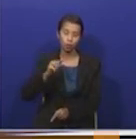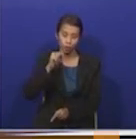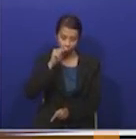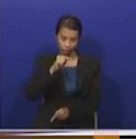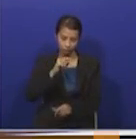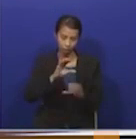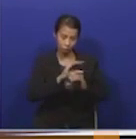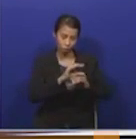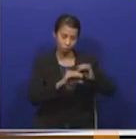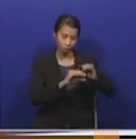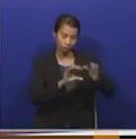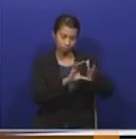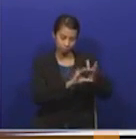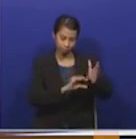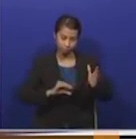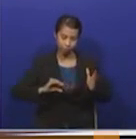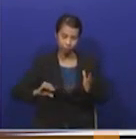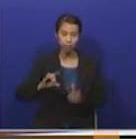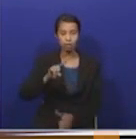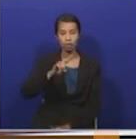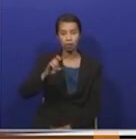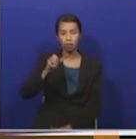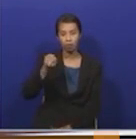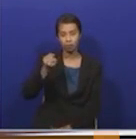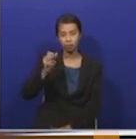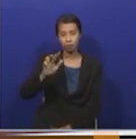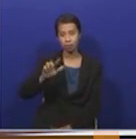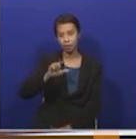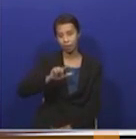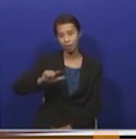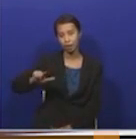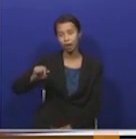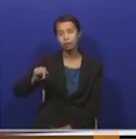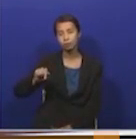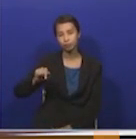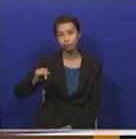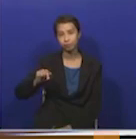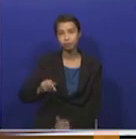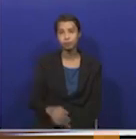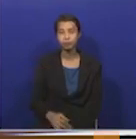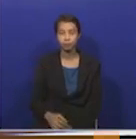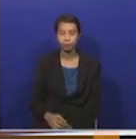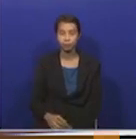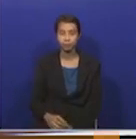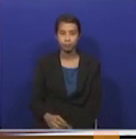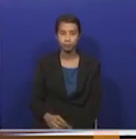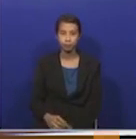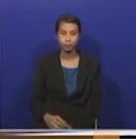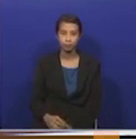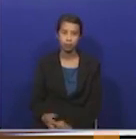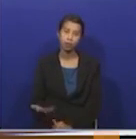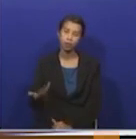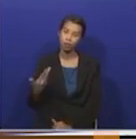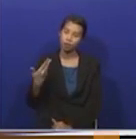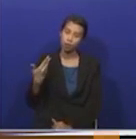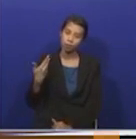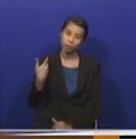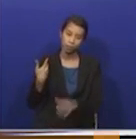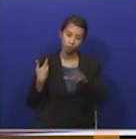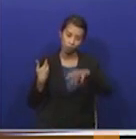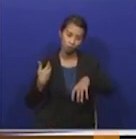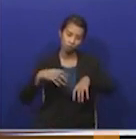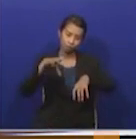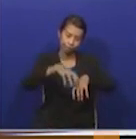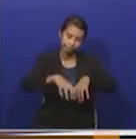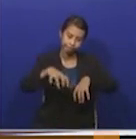นี้มาเป็นเงินจำนวน113ล้านบาทเศษก็มีหลายหน่วยงานนะค